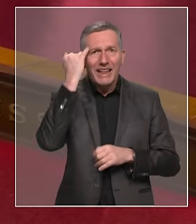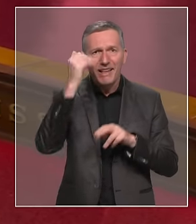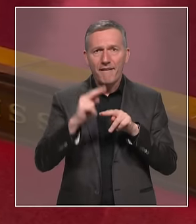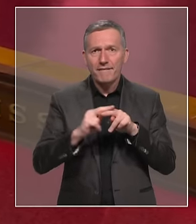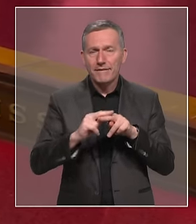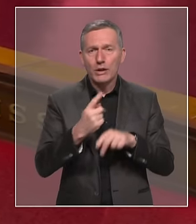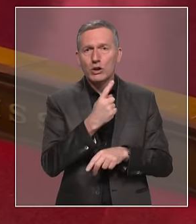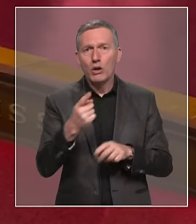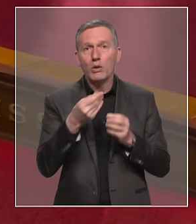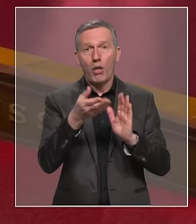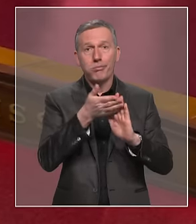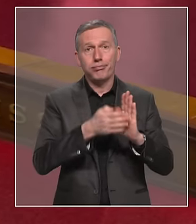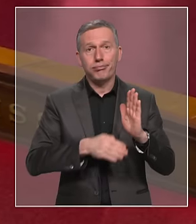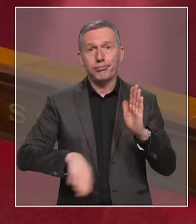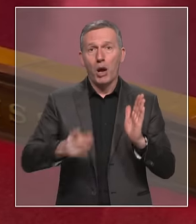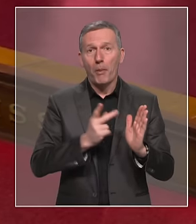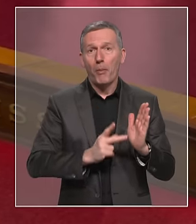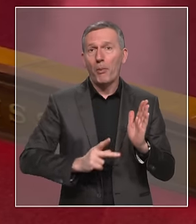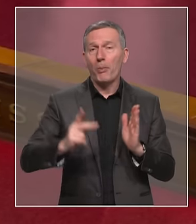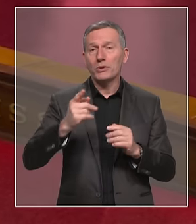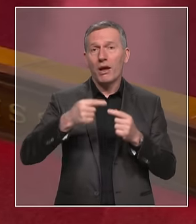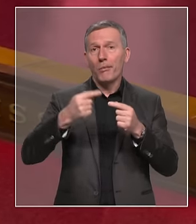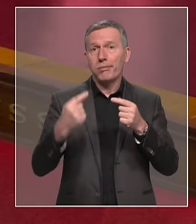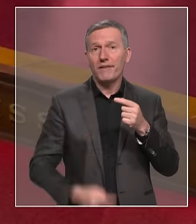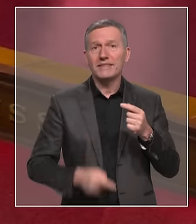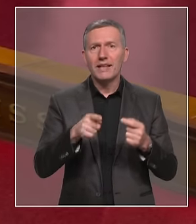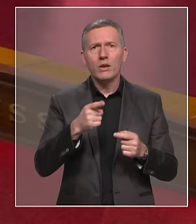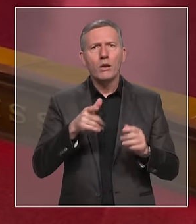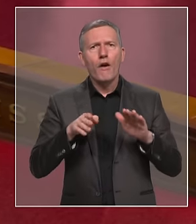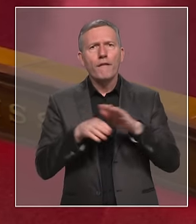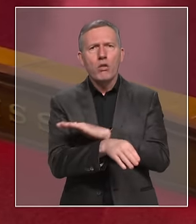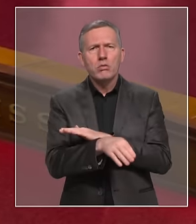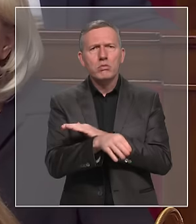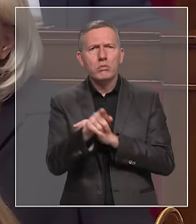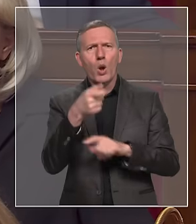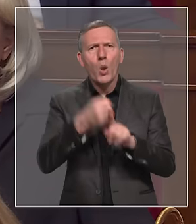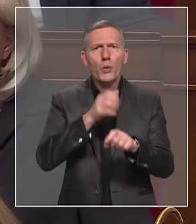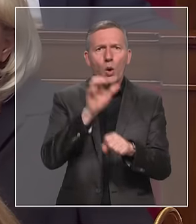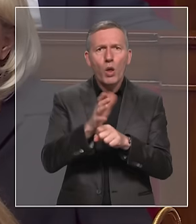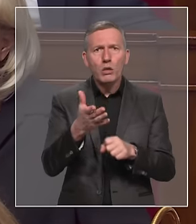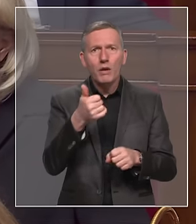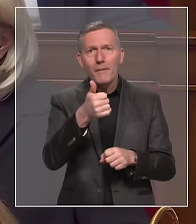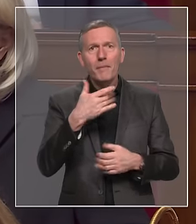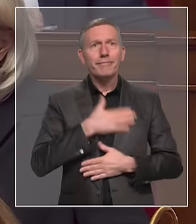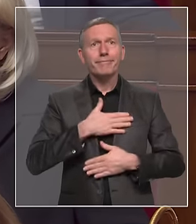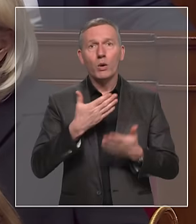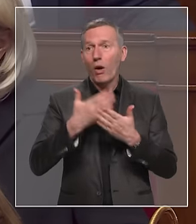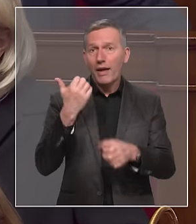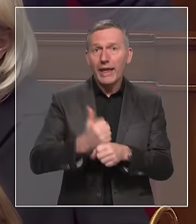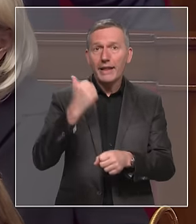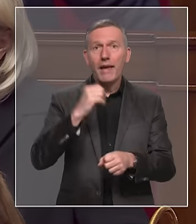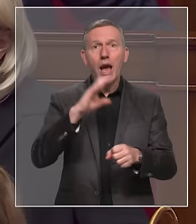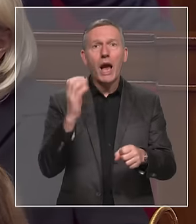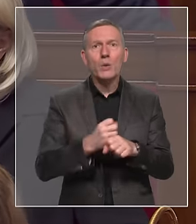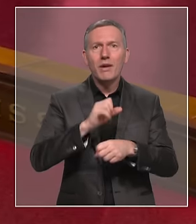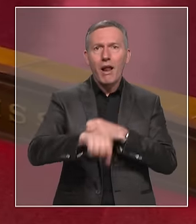si ce n'est creuser un peu plus nos déficits. Vous parlez de la fraude et de la lutte contre la fraude. J'aurais aimé vous entendre vous réjouir que l'année dernière, nous avons eu une